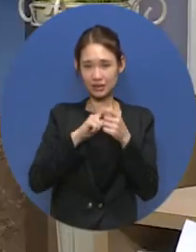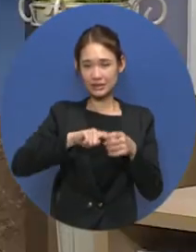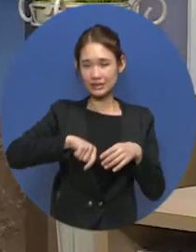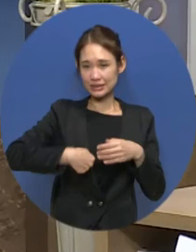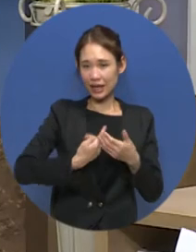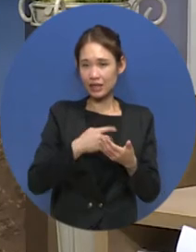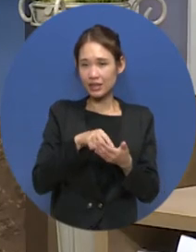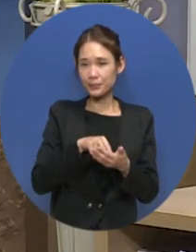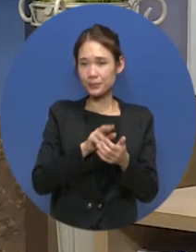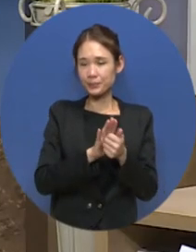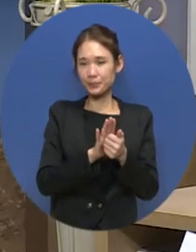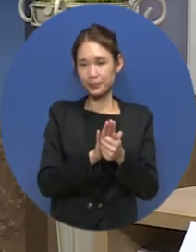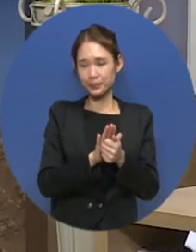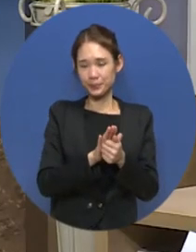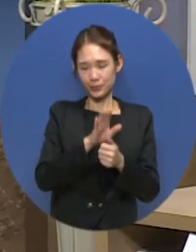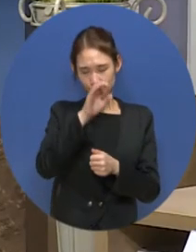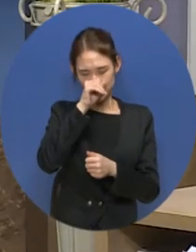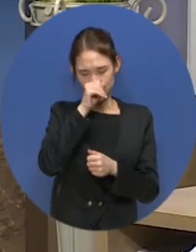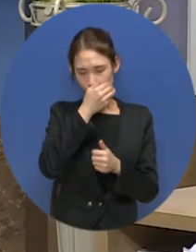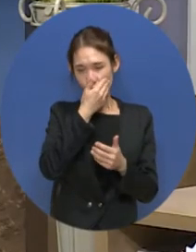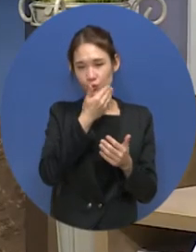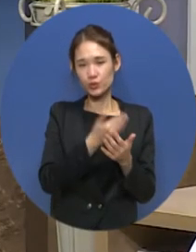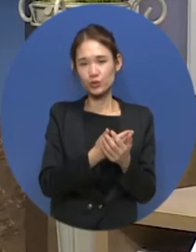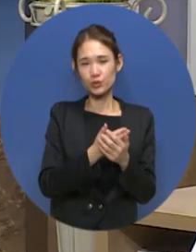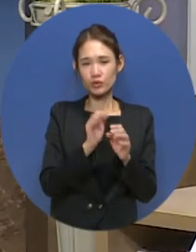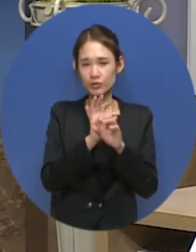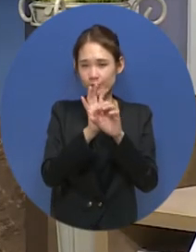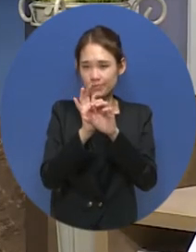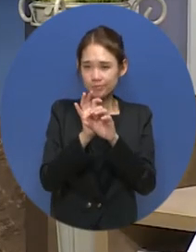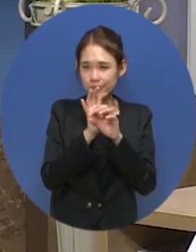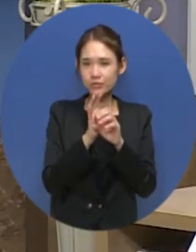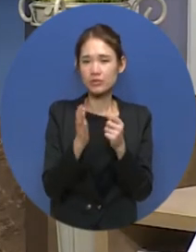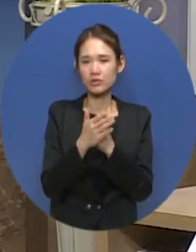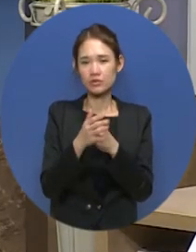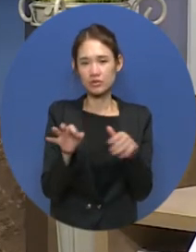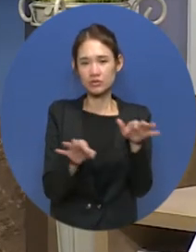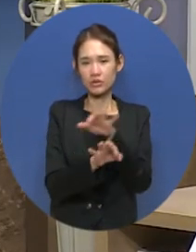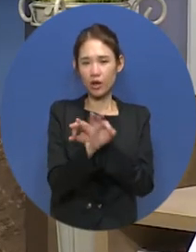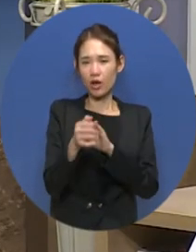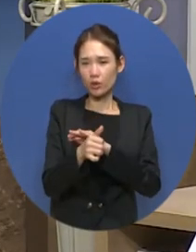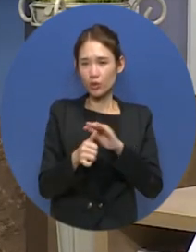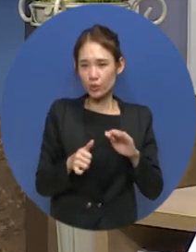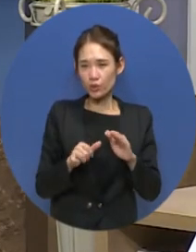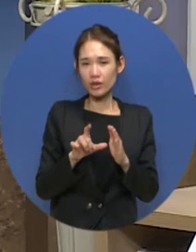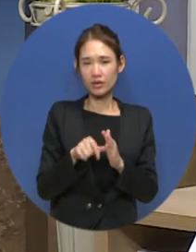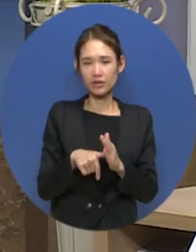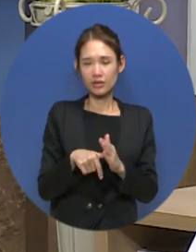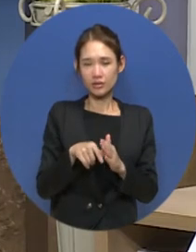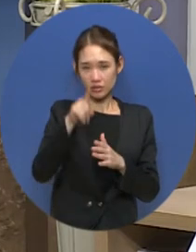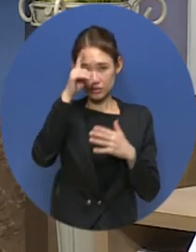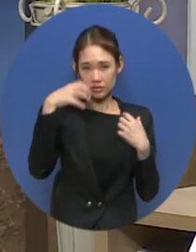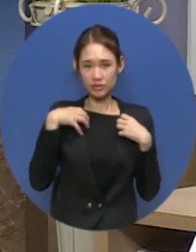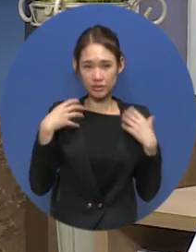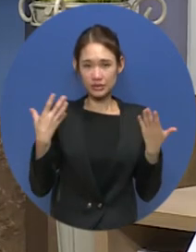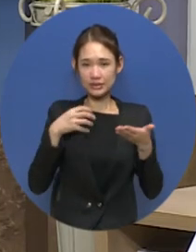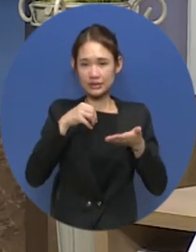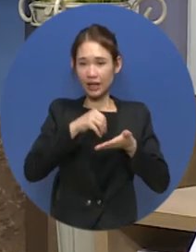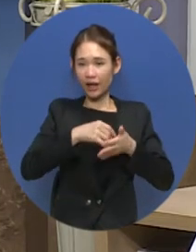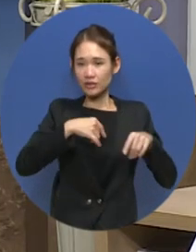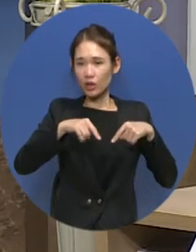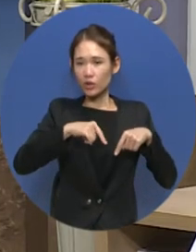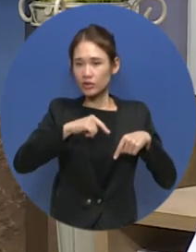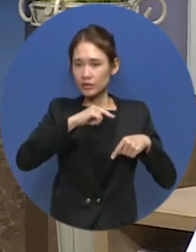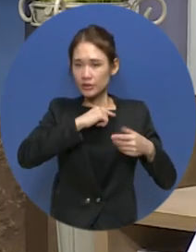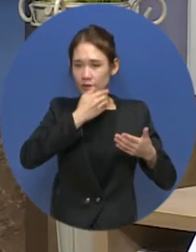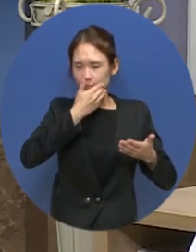자립하는 데 굉장히 중요하잖아요. 그래서 코로나19로 좀 경제가 위축됐을 때도 현재 정부에서 이 일자리 정책을